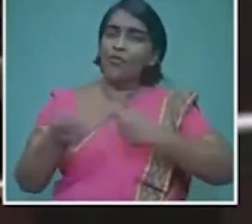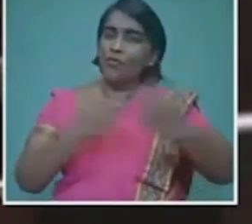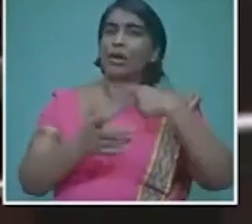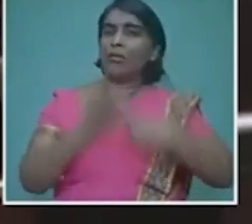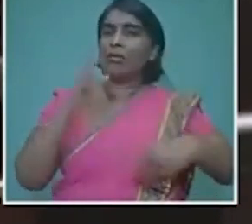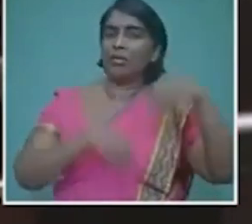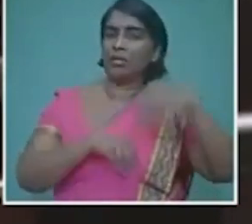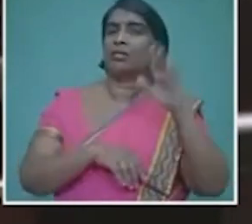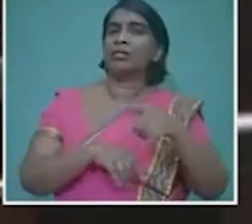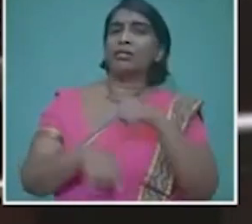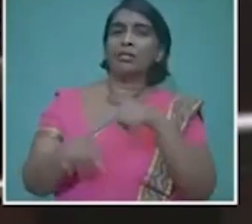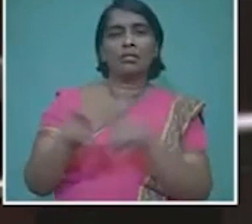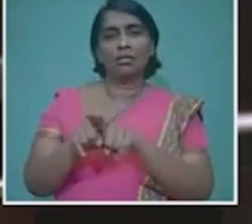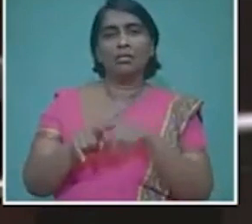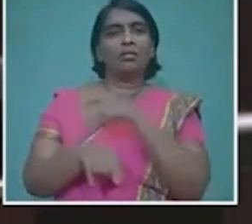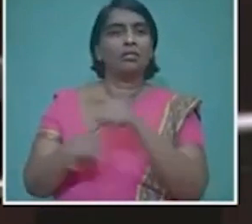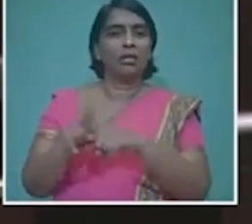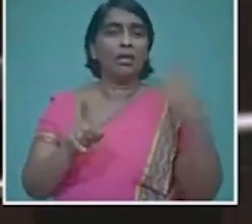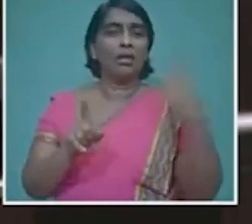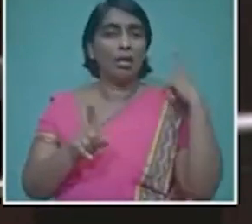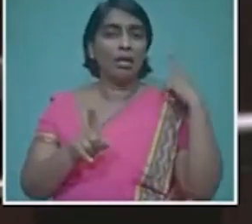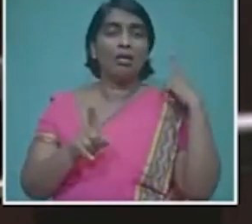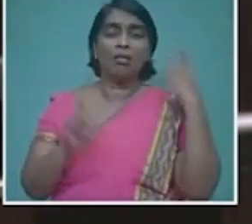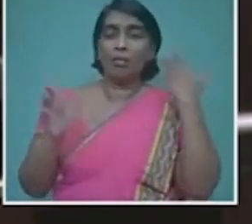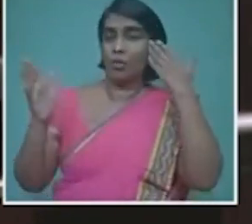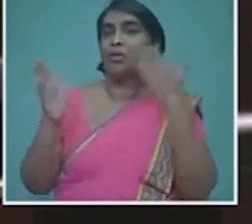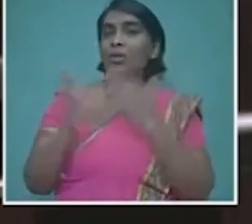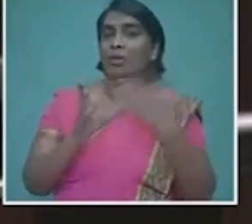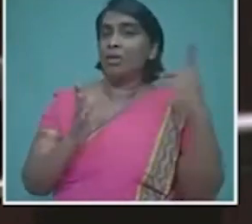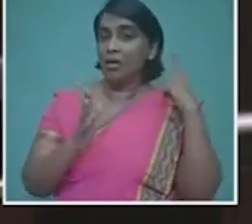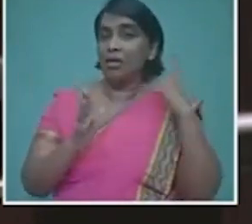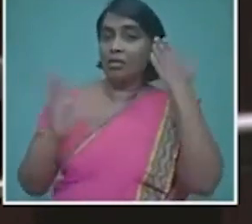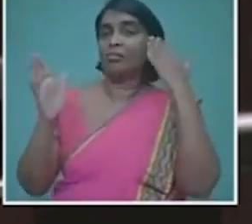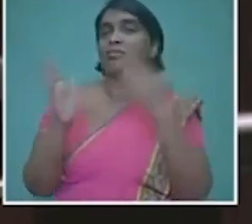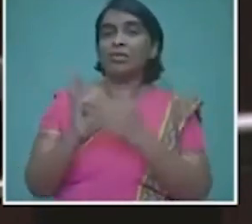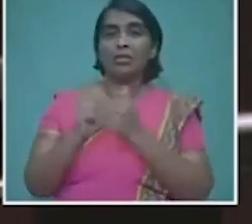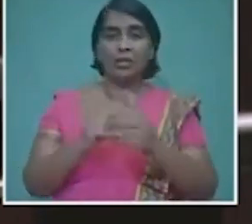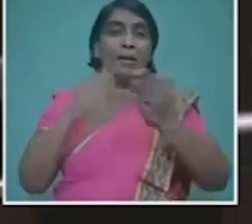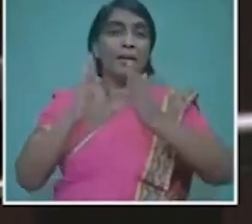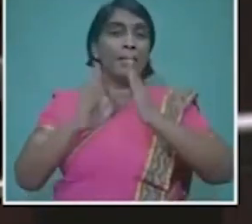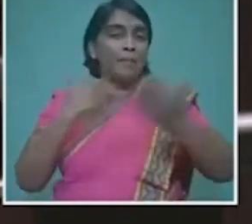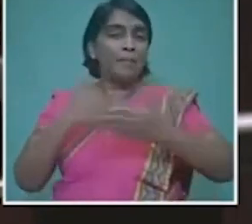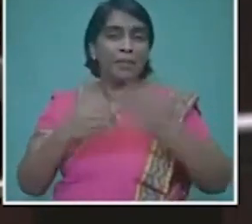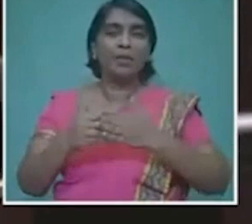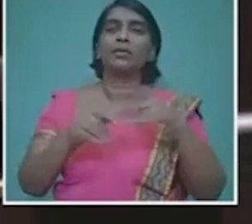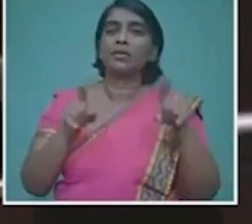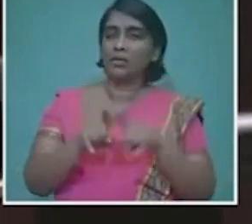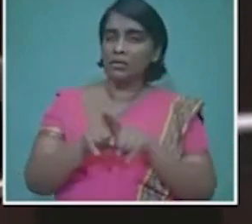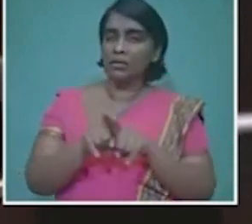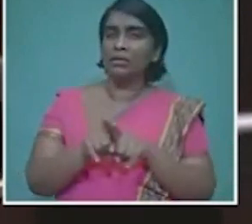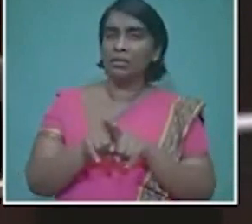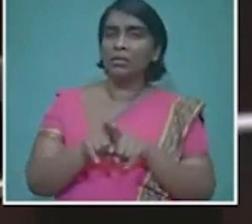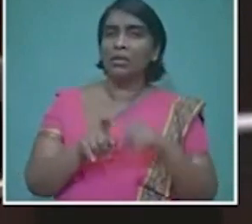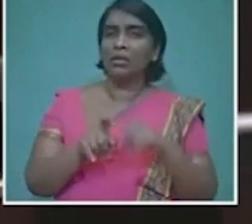තමයි දේශපාලනය කරන්න ඉන්නේ. ඒ වගේම තමයි මේ හමුදා ගත කියලා හමුදා අවසන් කරන්න අවසන් කාර